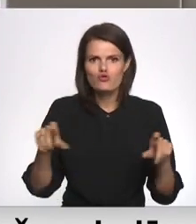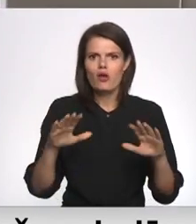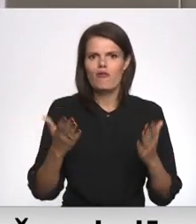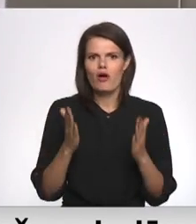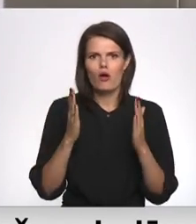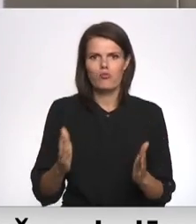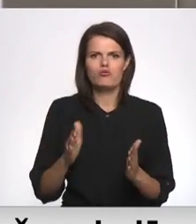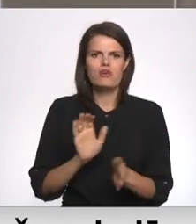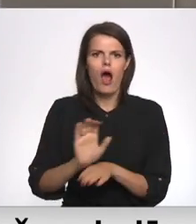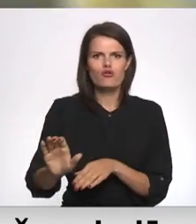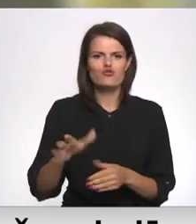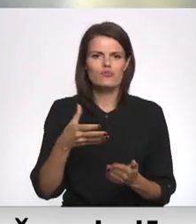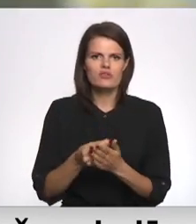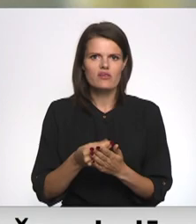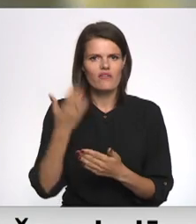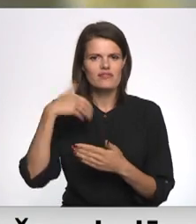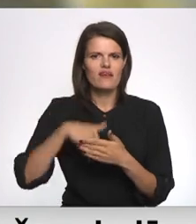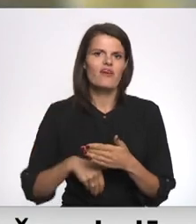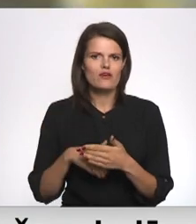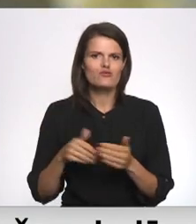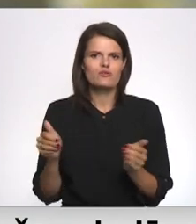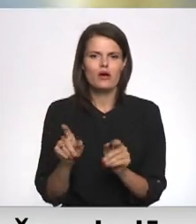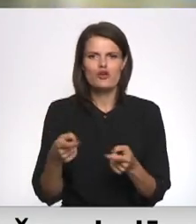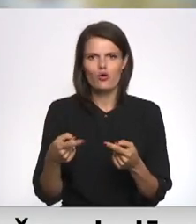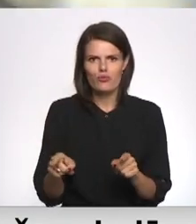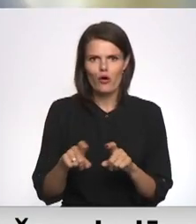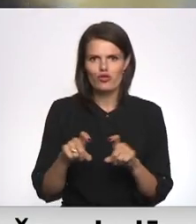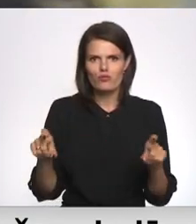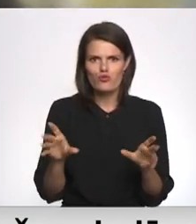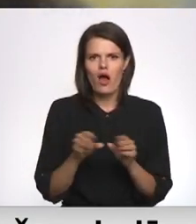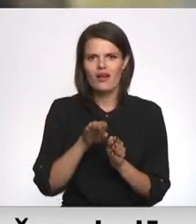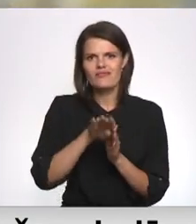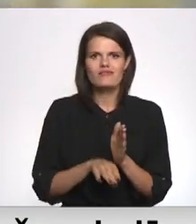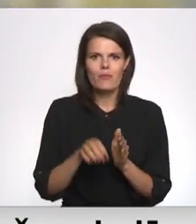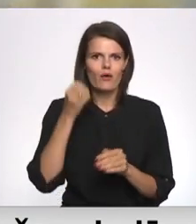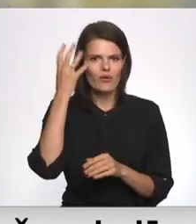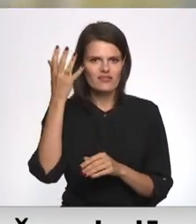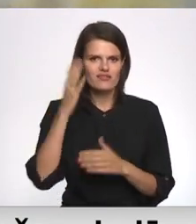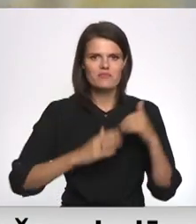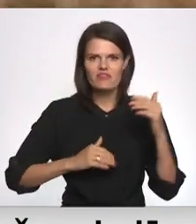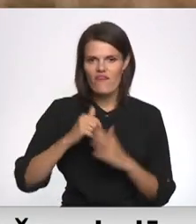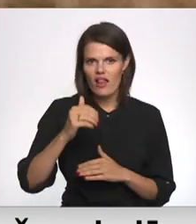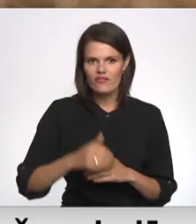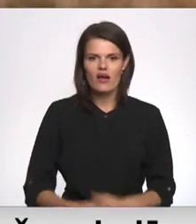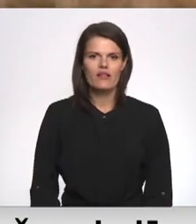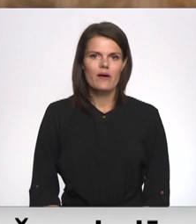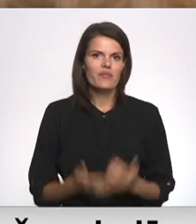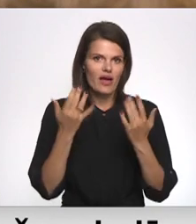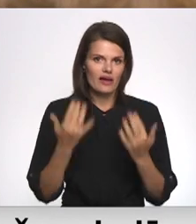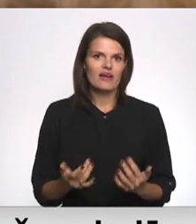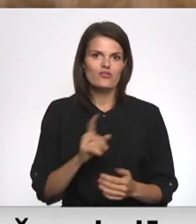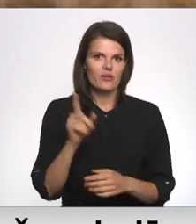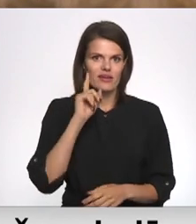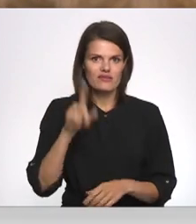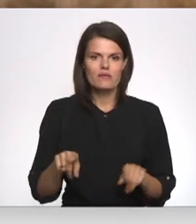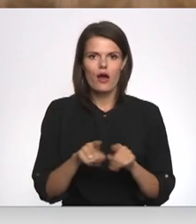tiks atstumti savās vēsturiskajās mazākuma tautības skolās ar zemāku izglītības kvalitāti. Rezultāti ir zināmi,